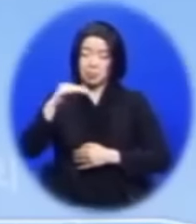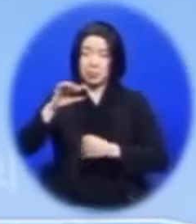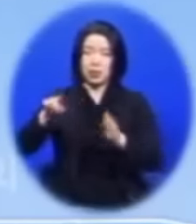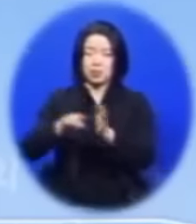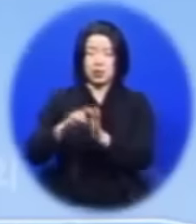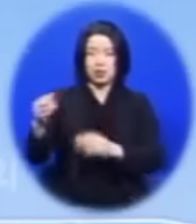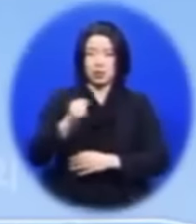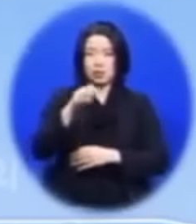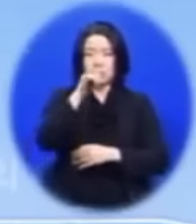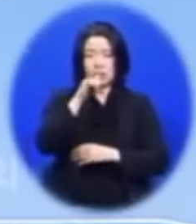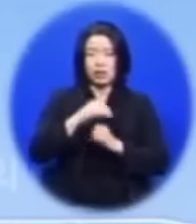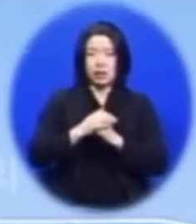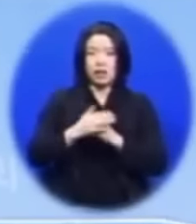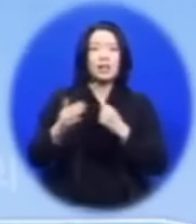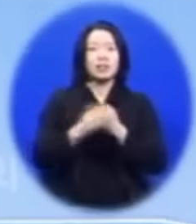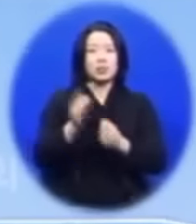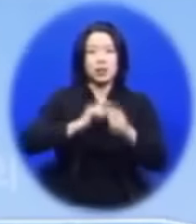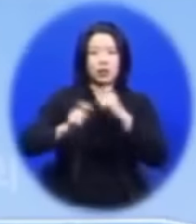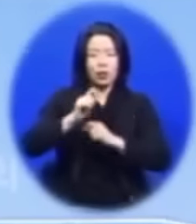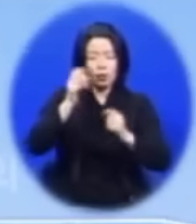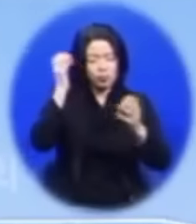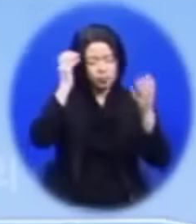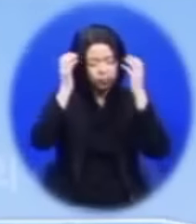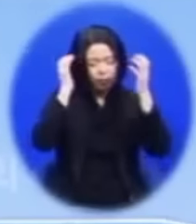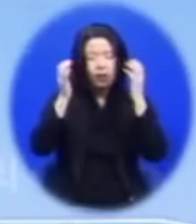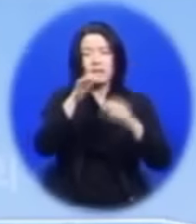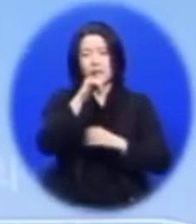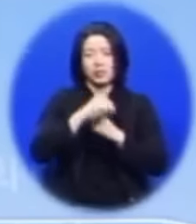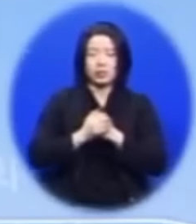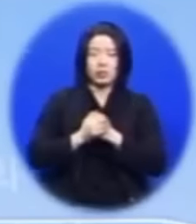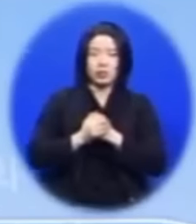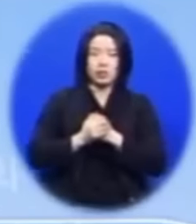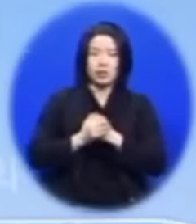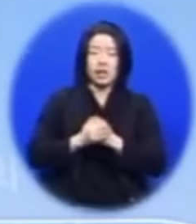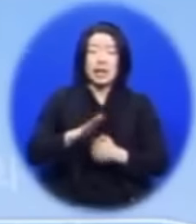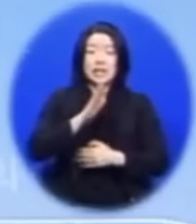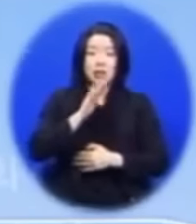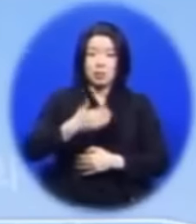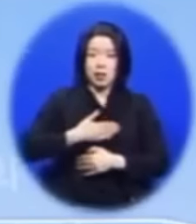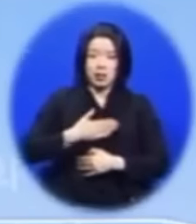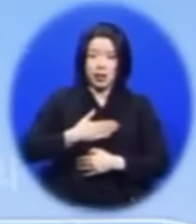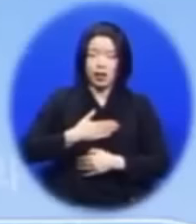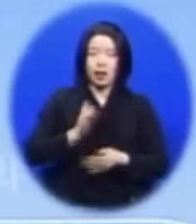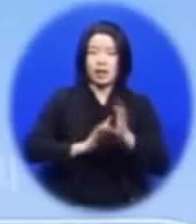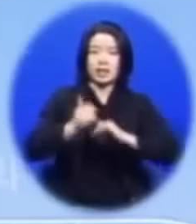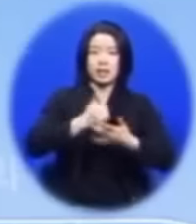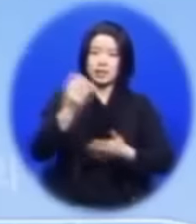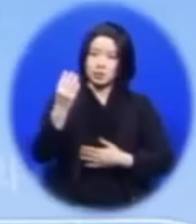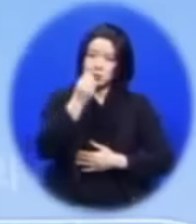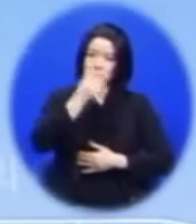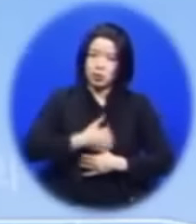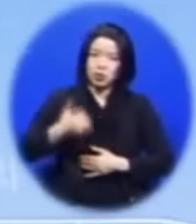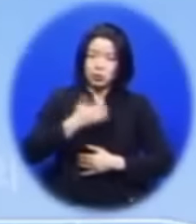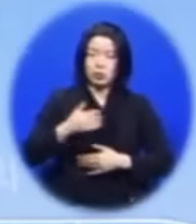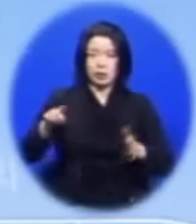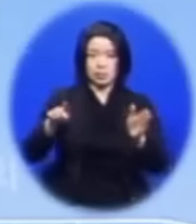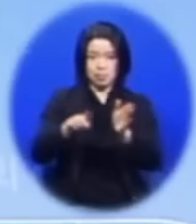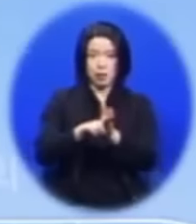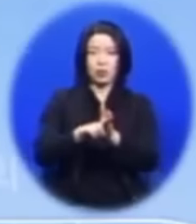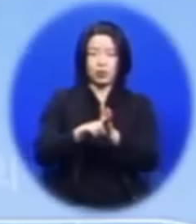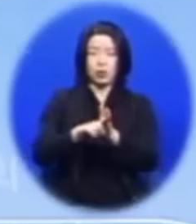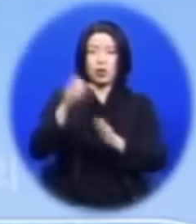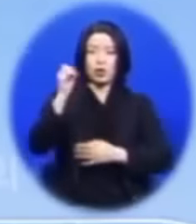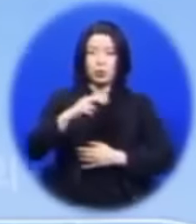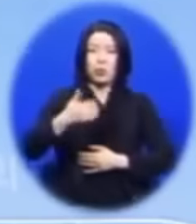있다 그러니 더 혼란스러운 겁니다 정말 내가 예수님의 성육신을 믿고